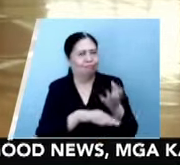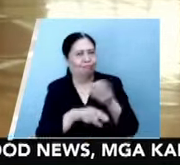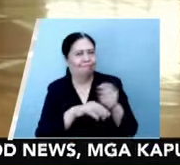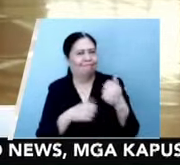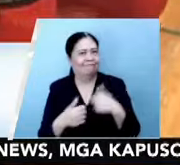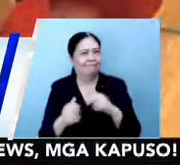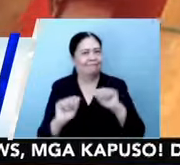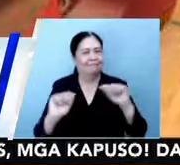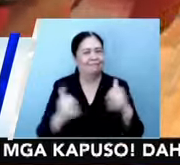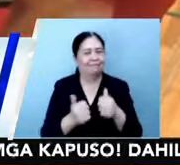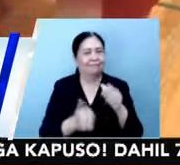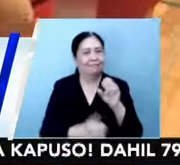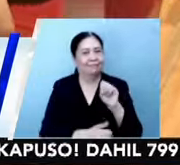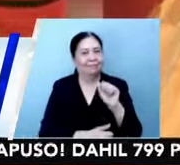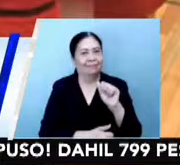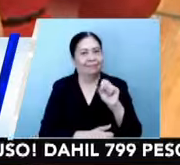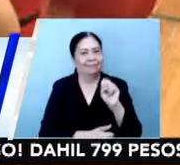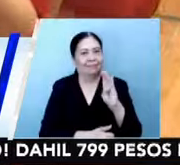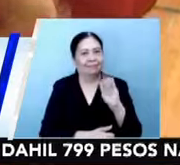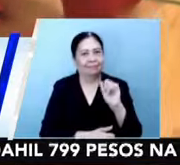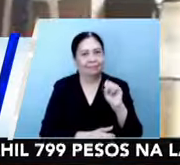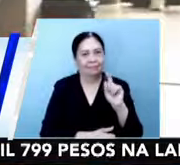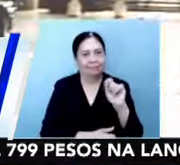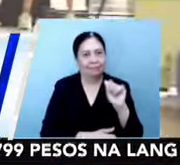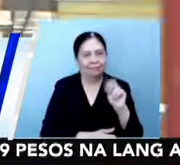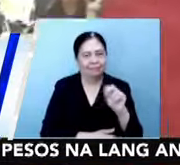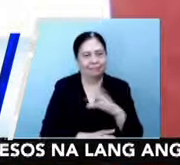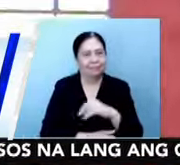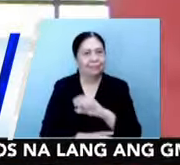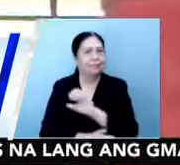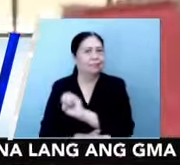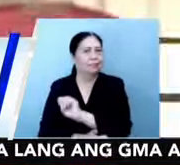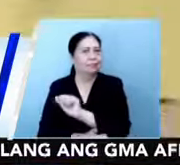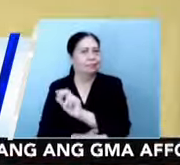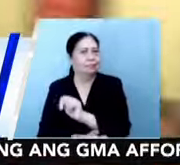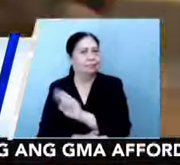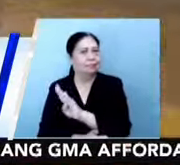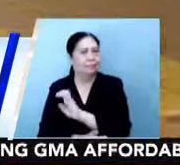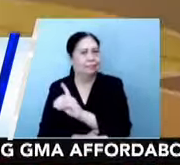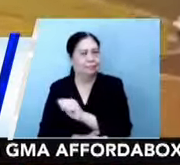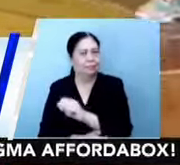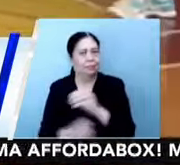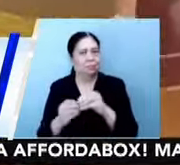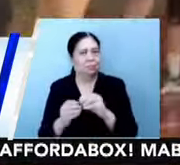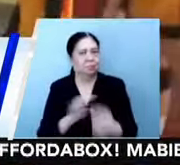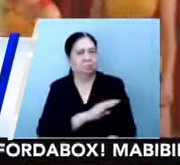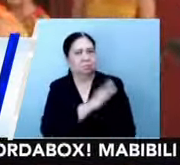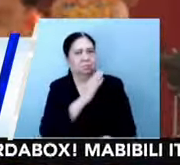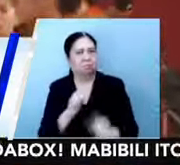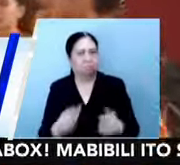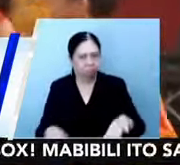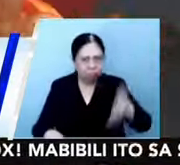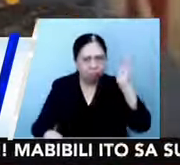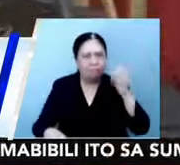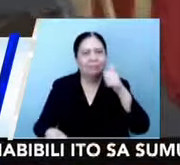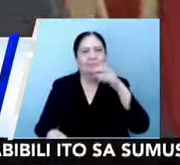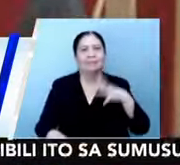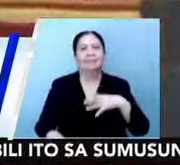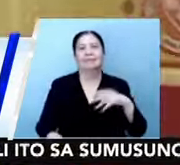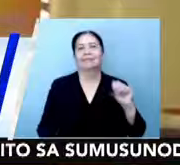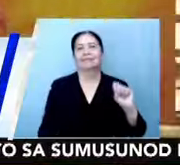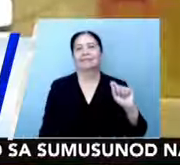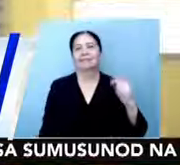ng San Sebastian College Recoletos at San Beda University. Mas matapang at mas palabang Lady Stags ang